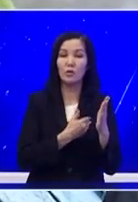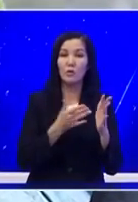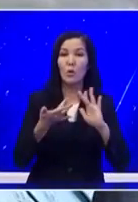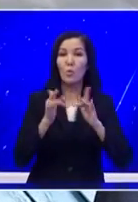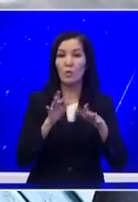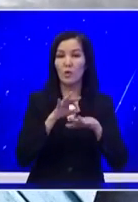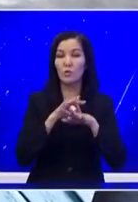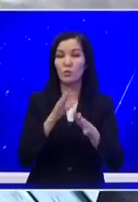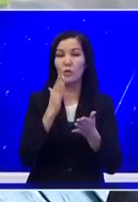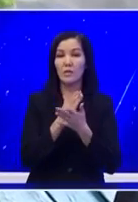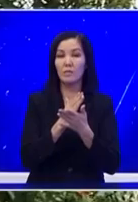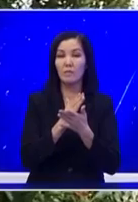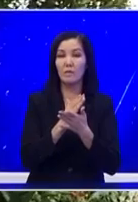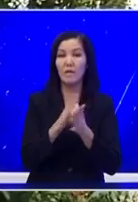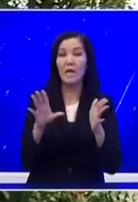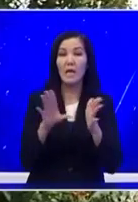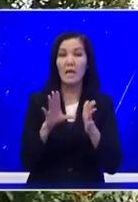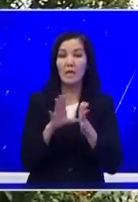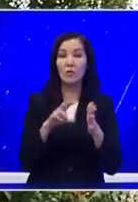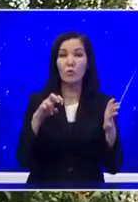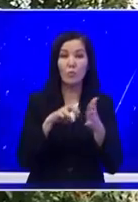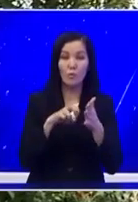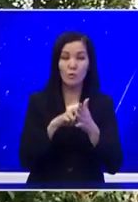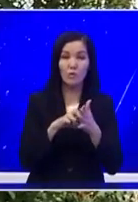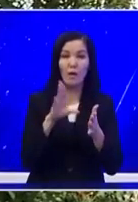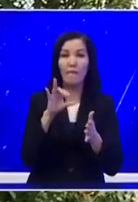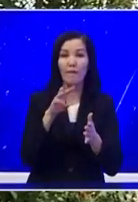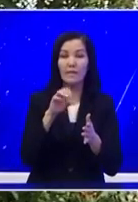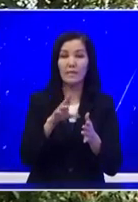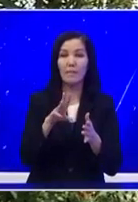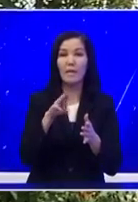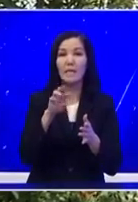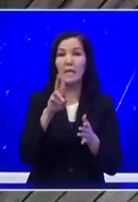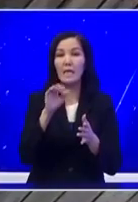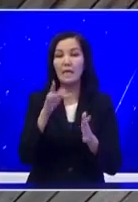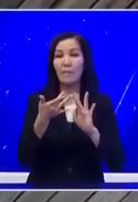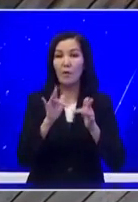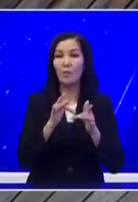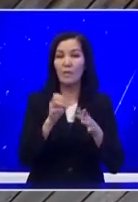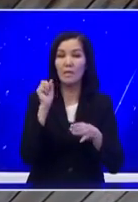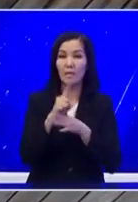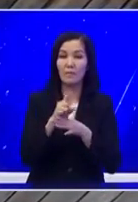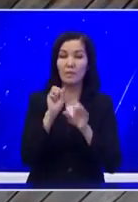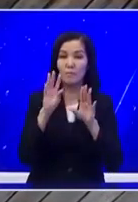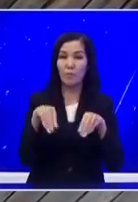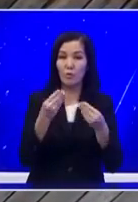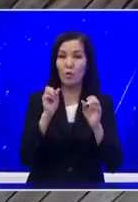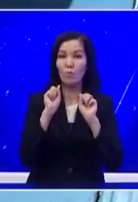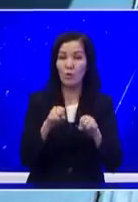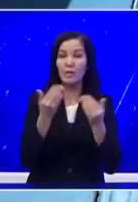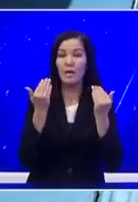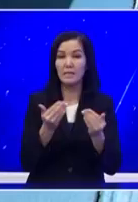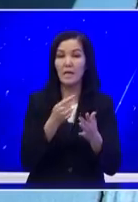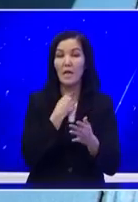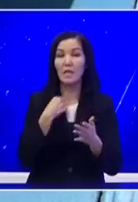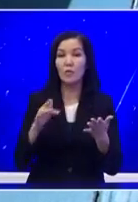үрдісінде жүзеге асып жатыр. Электронды пошта, болмаса WhatsApp, Telegram сынды мессенджерлер арқылы тапсырыс беруге болады. Мамандар бүгінге